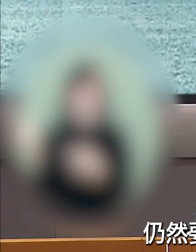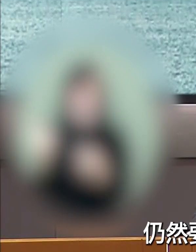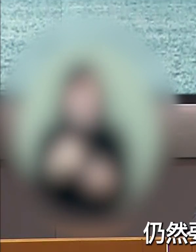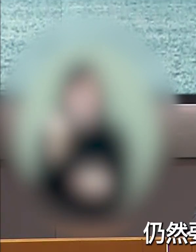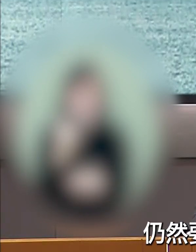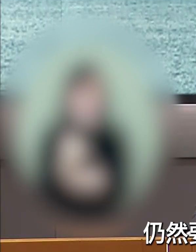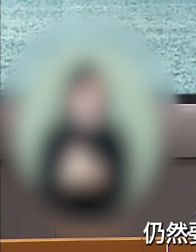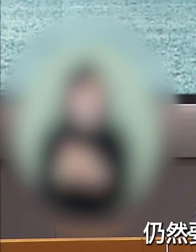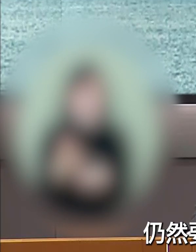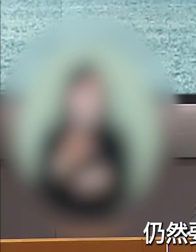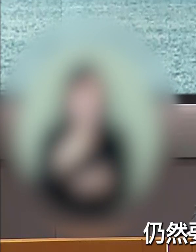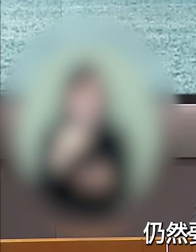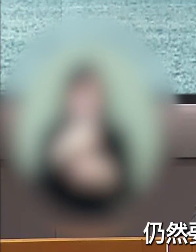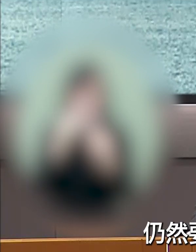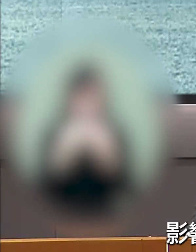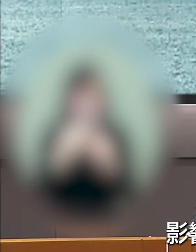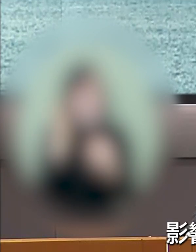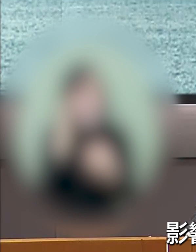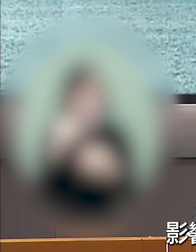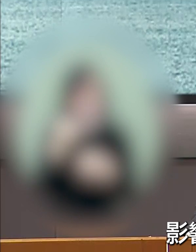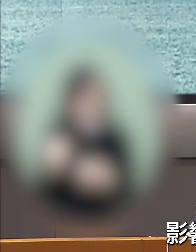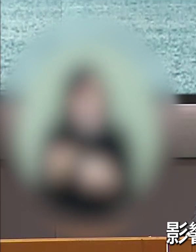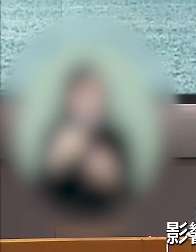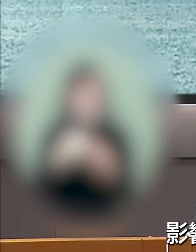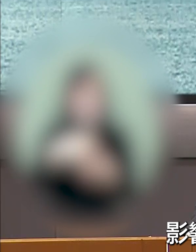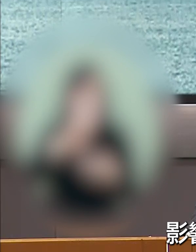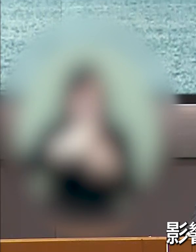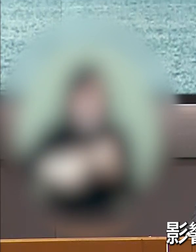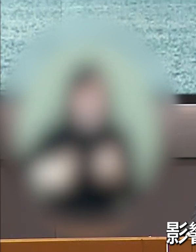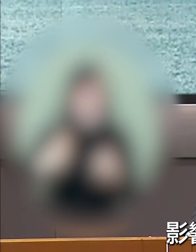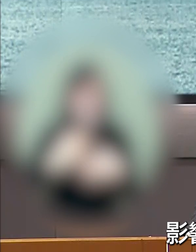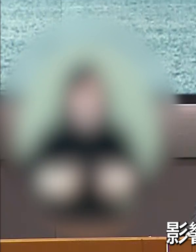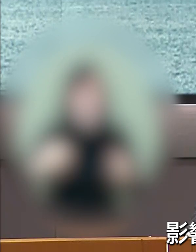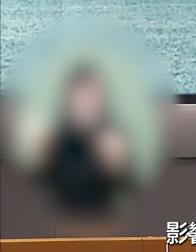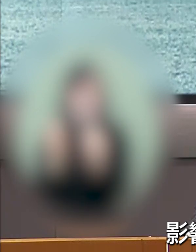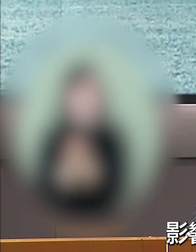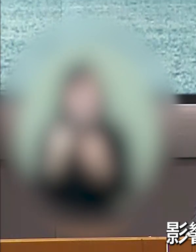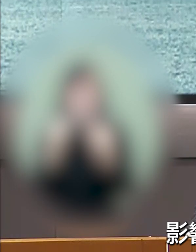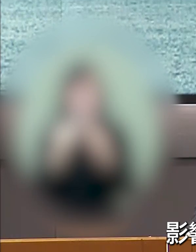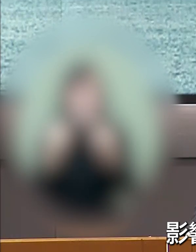逗留在一些不是較理想的居住空間，影響個人健康或者是感染同住的家人。